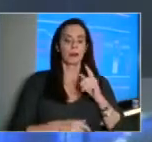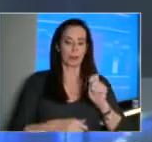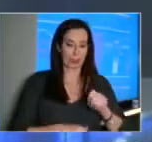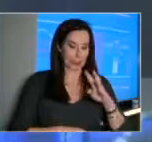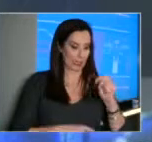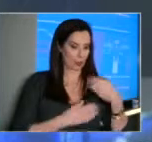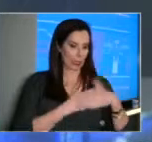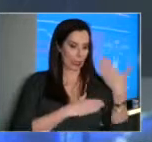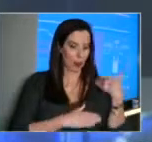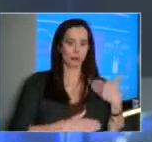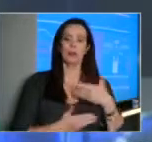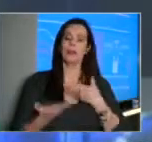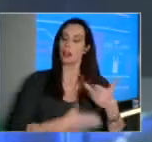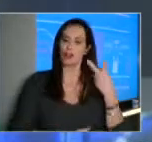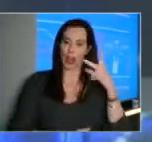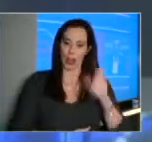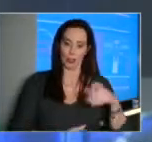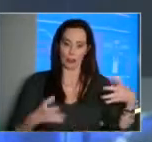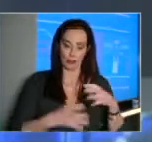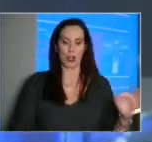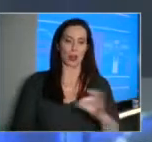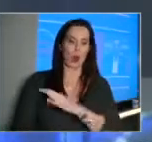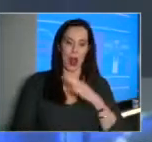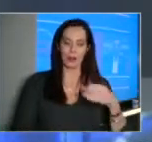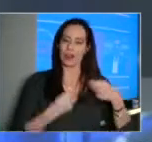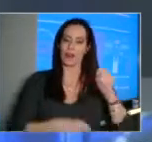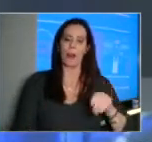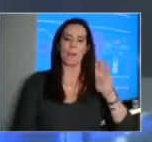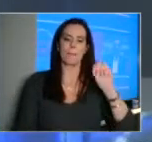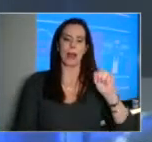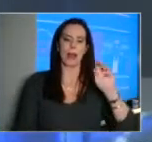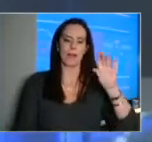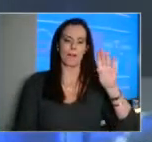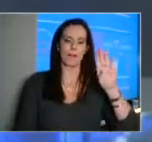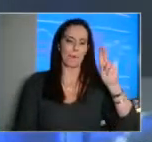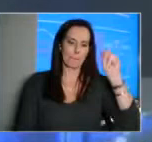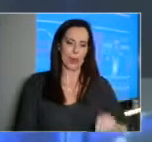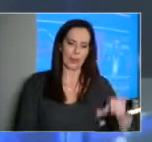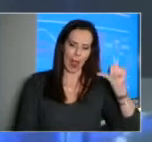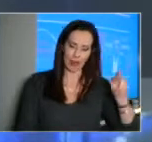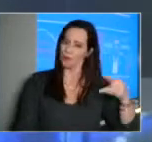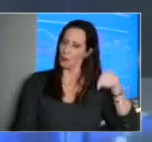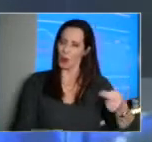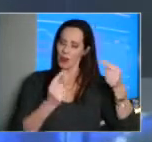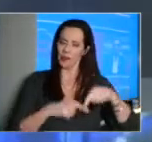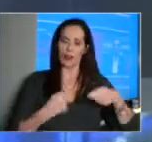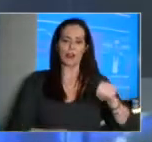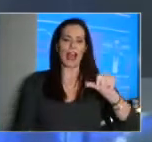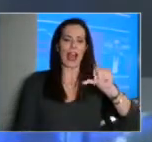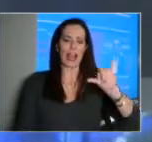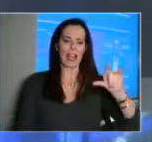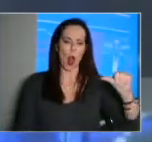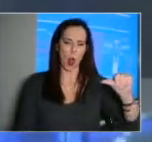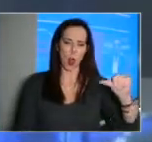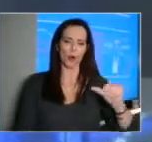ה-20. נארח שניים ממפלגת כולנו, חברת הכנסת מירב בן ארי, טור דעה, ובאולפן יהיה חבר הכנסת אלי אלאלוף